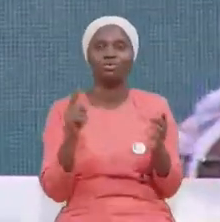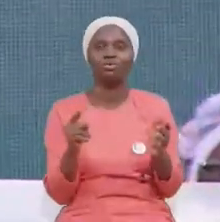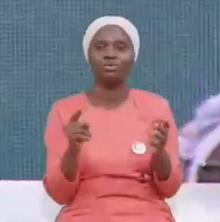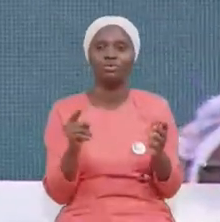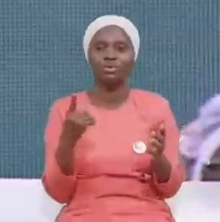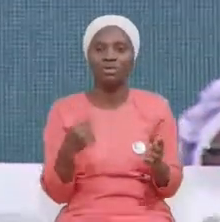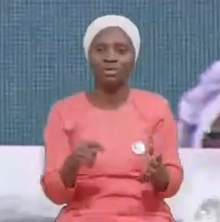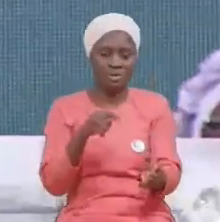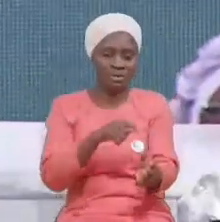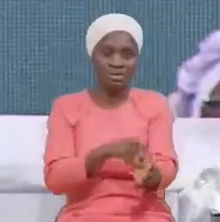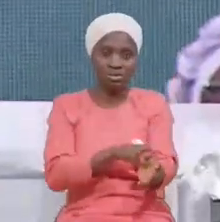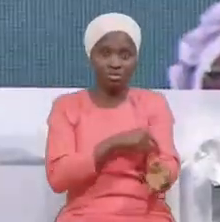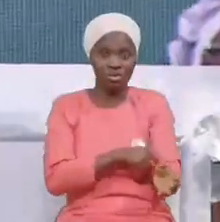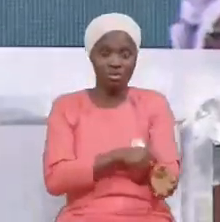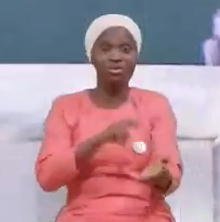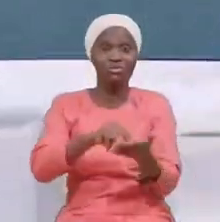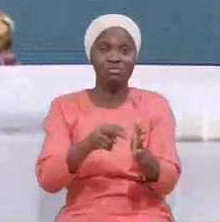Les épines ne sont rien.